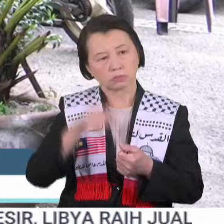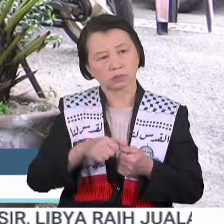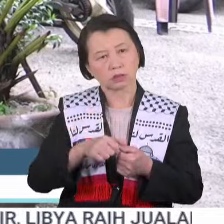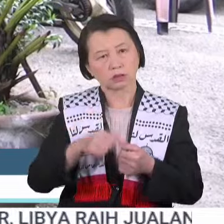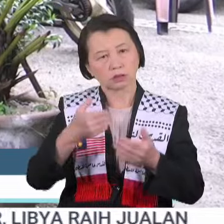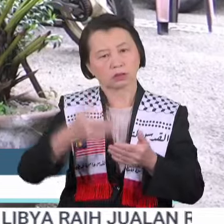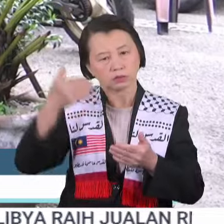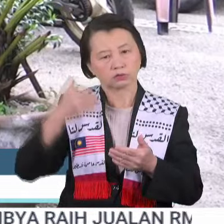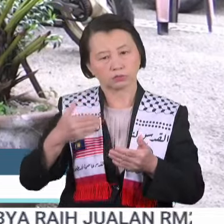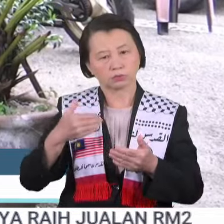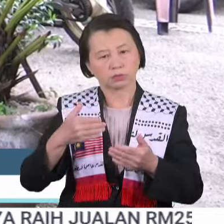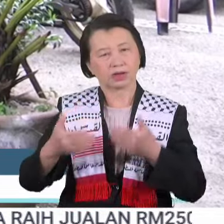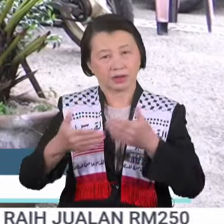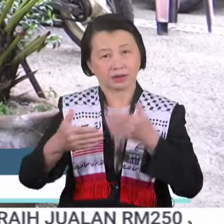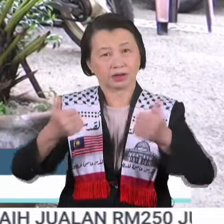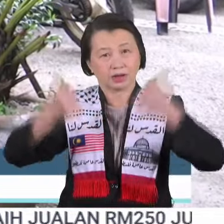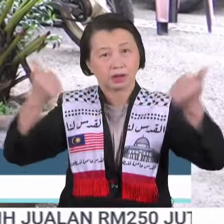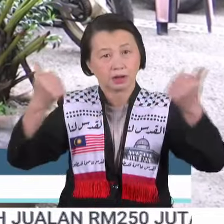sebelum